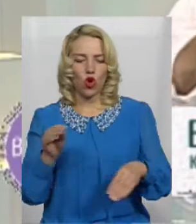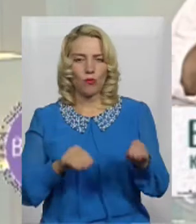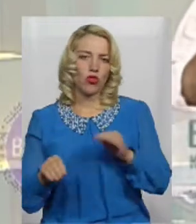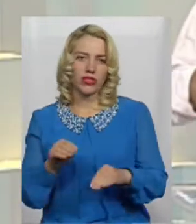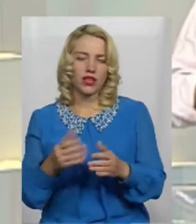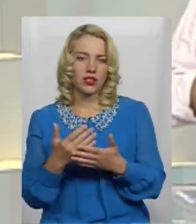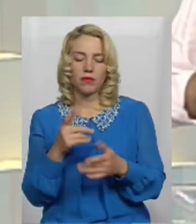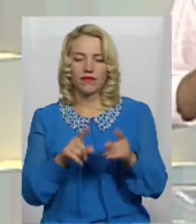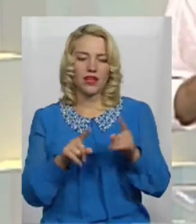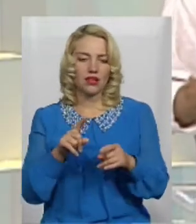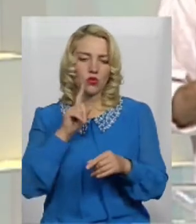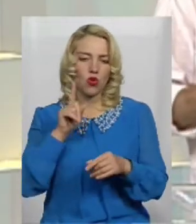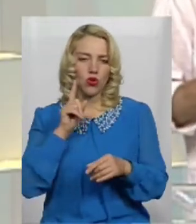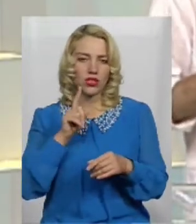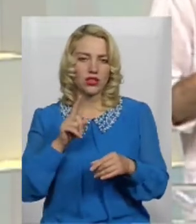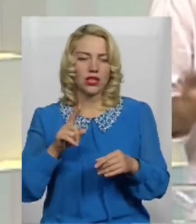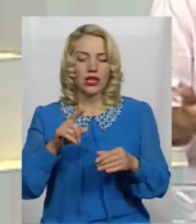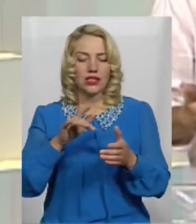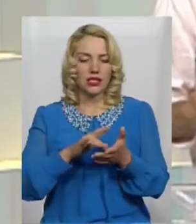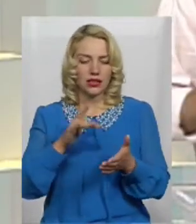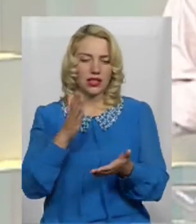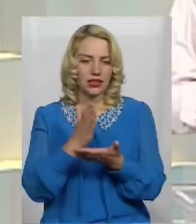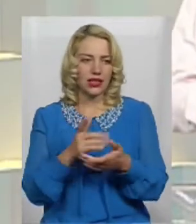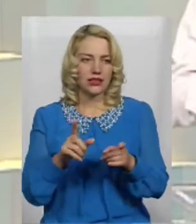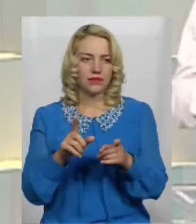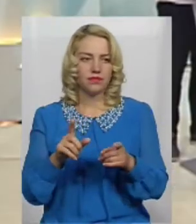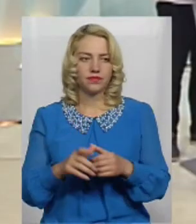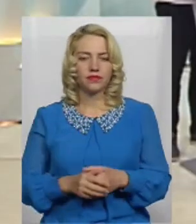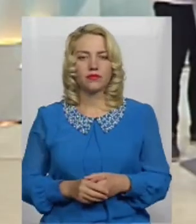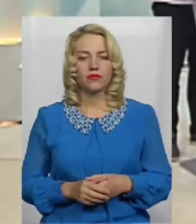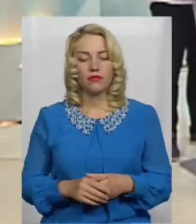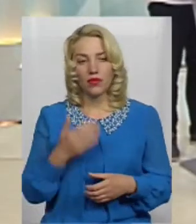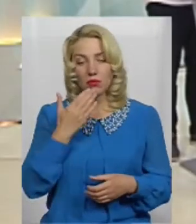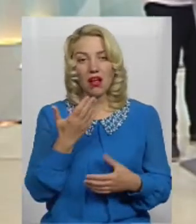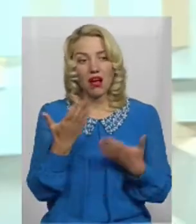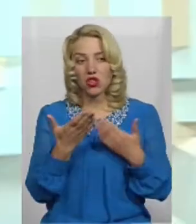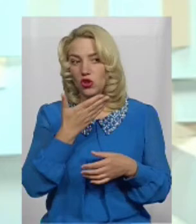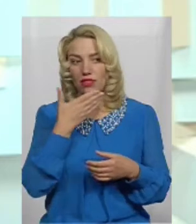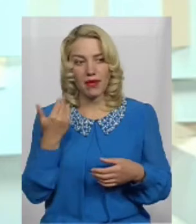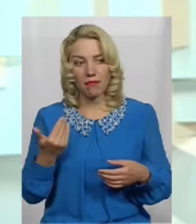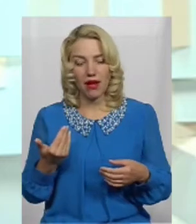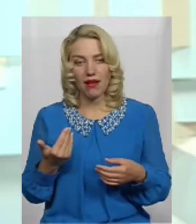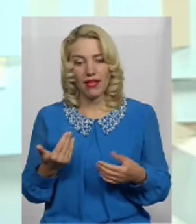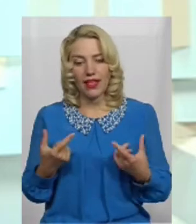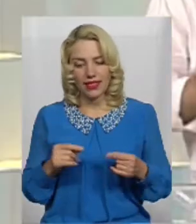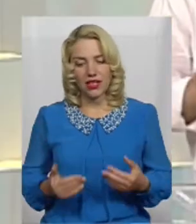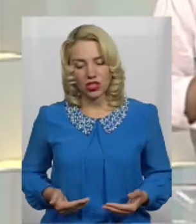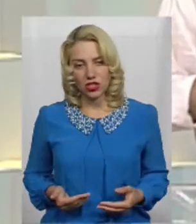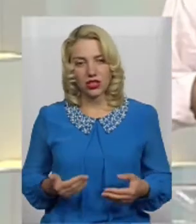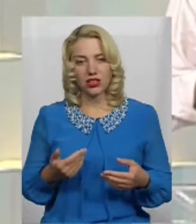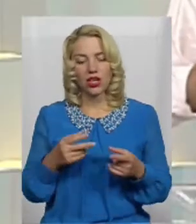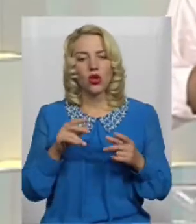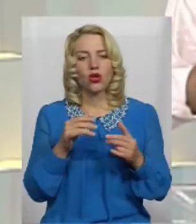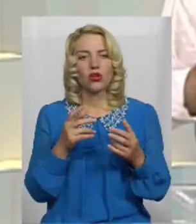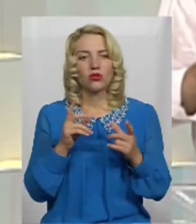в деяких обласних центрах такі молодіжні центри є і вони працюють. Так? Але якщо нема де жити, то, мабуть, не дуже хочеться танцювати. Але дивіться,